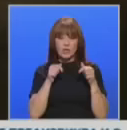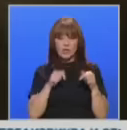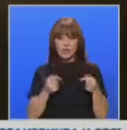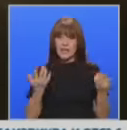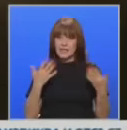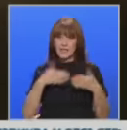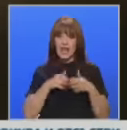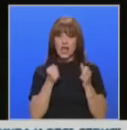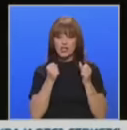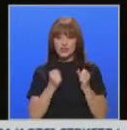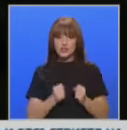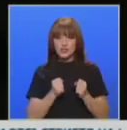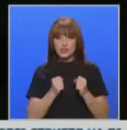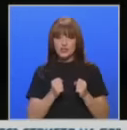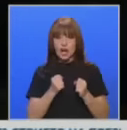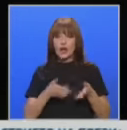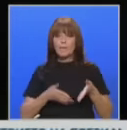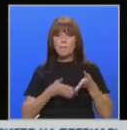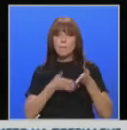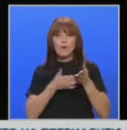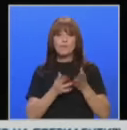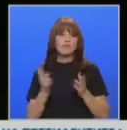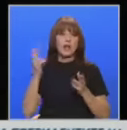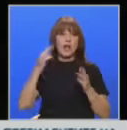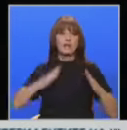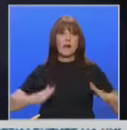Чакали помощта, качени на покривите си.